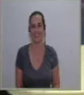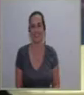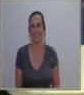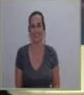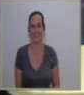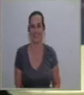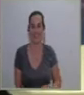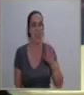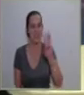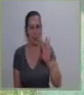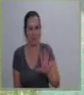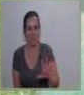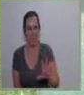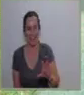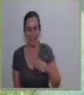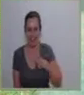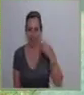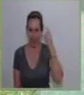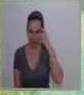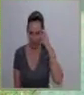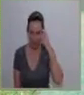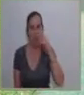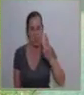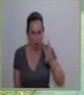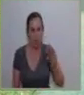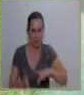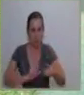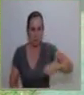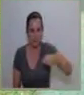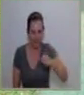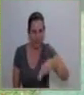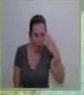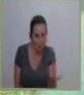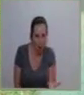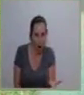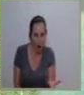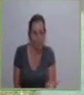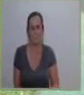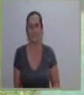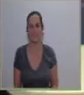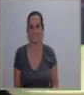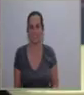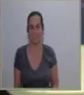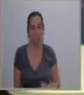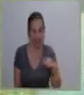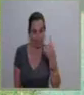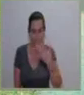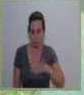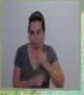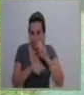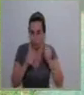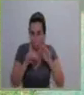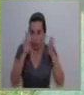אוקיי, שלומית, שלומית. מהשיר שלומית אורזת מזוודה, תגיד לי מה אתה, אוואר. אגב, רוצים שאני אבנה לכם